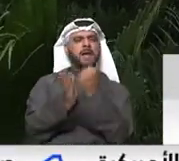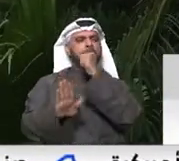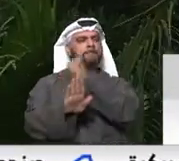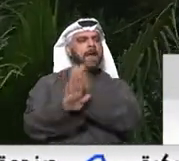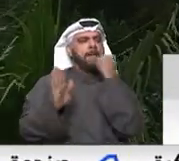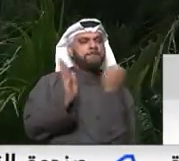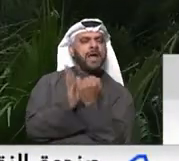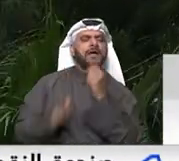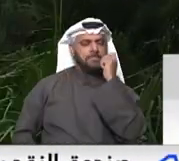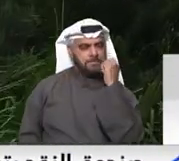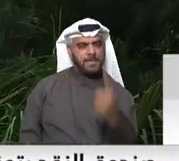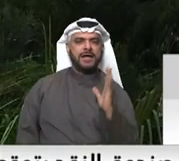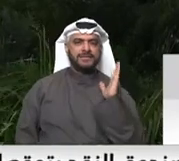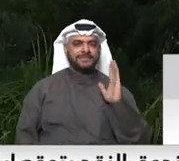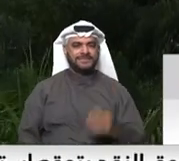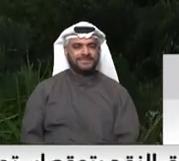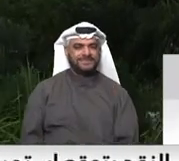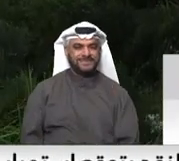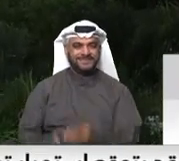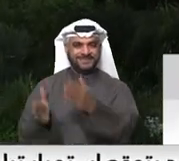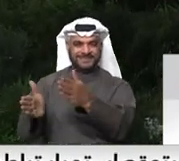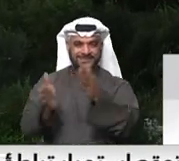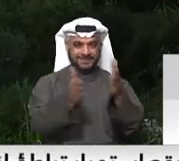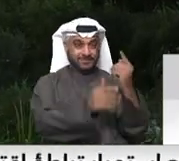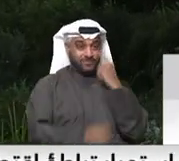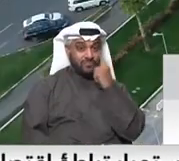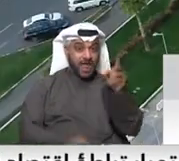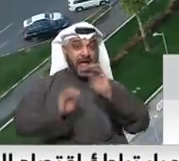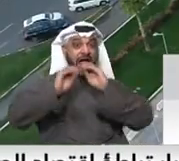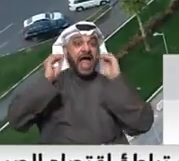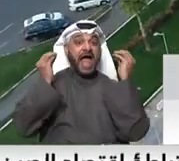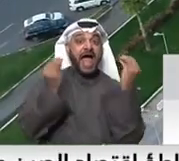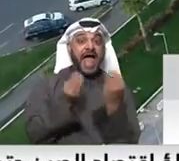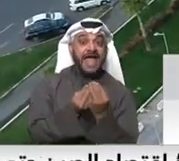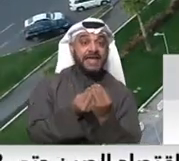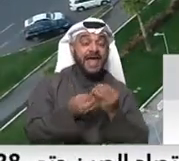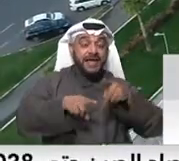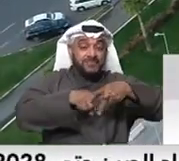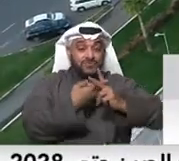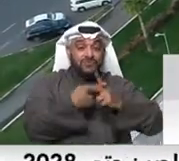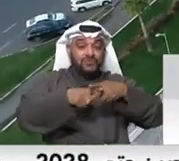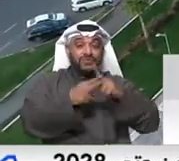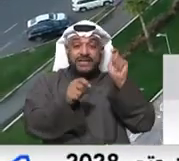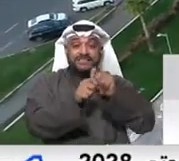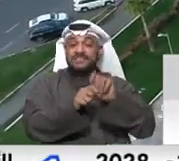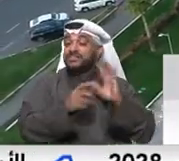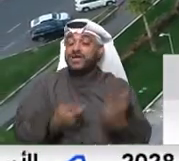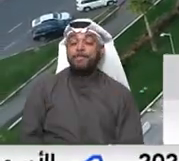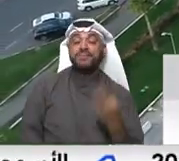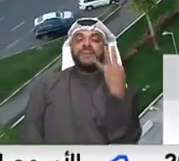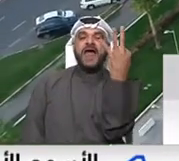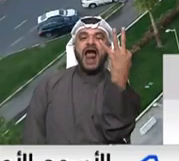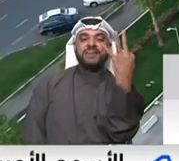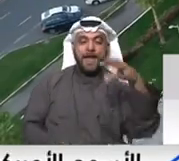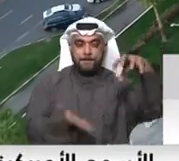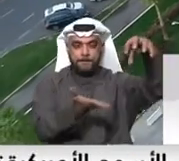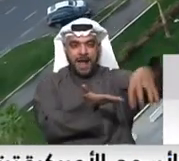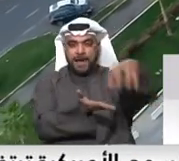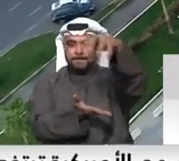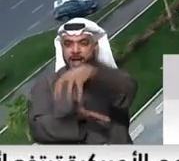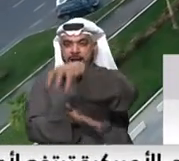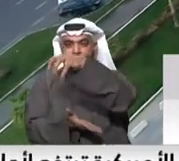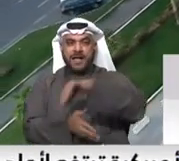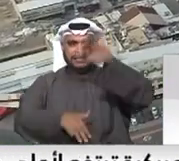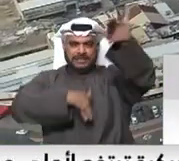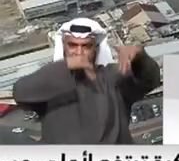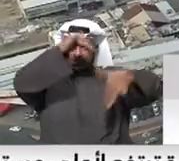المعايير المعتمده وان الهيئه اختارت ثلاثه مواقع لاقامه المعارض الترويجيه للمنتجات والسلع الوطنيه لاستقطاب